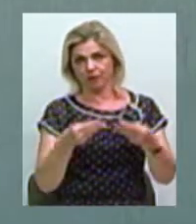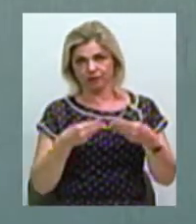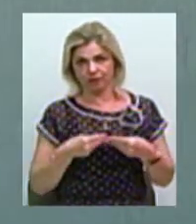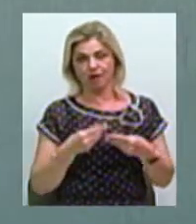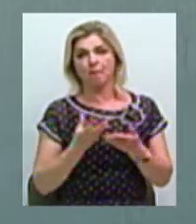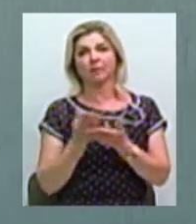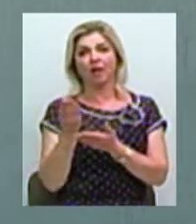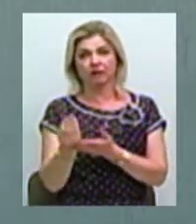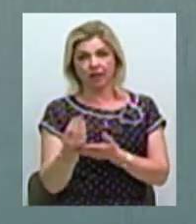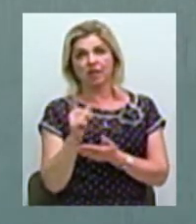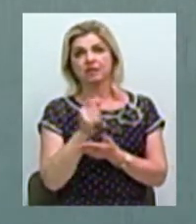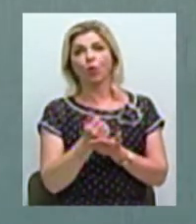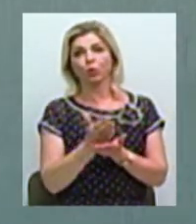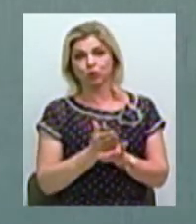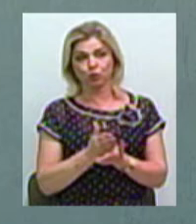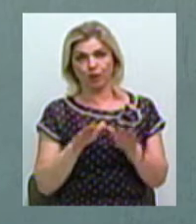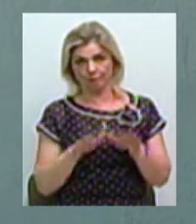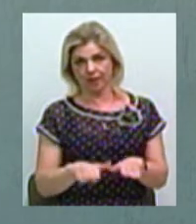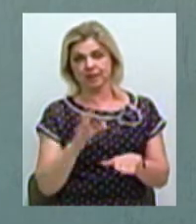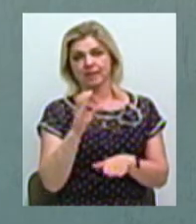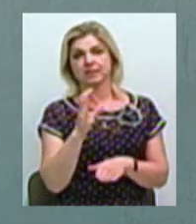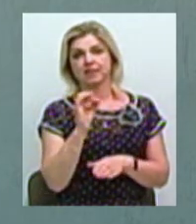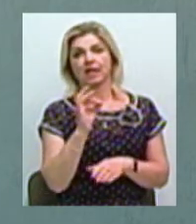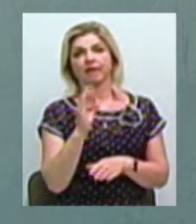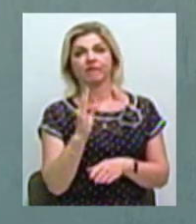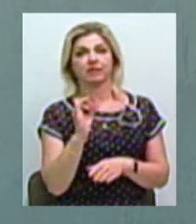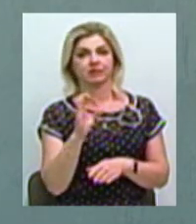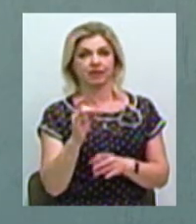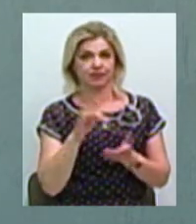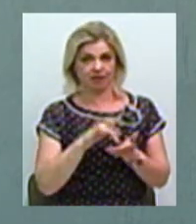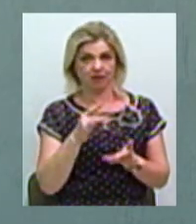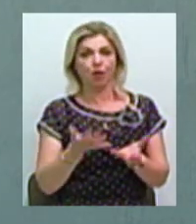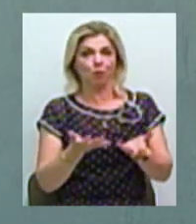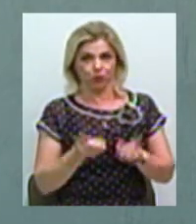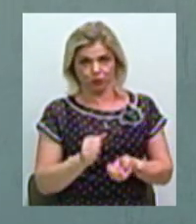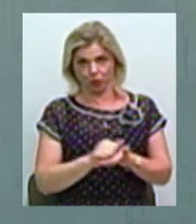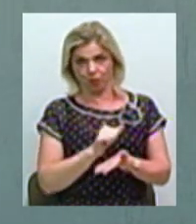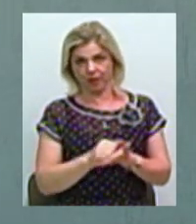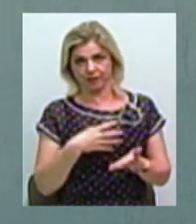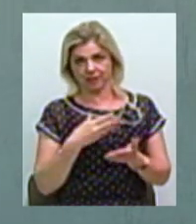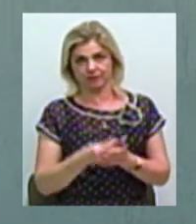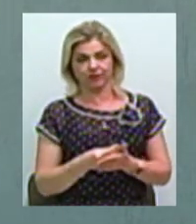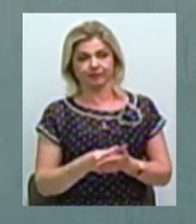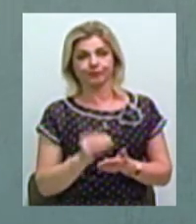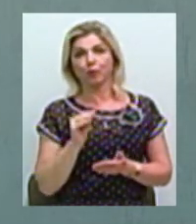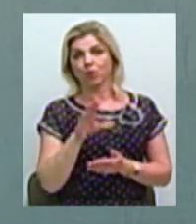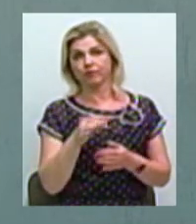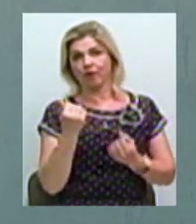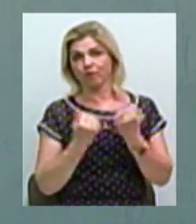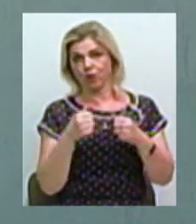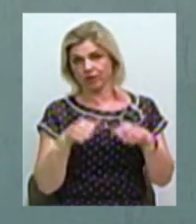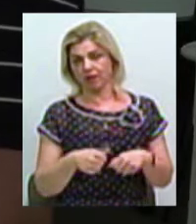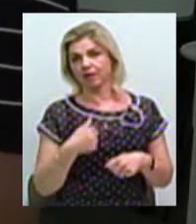сплатила послугу в сервісному центрі, як це ми бачили, і отримала документ свій. Тобто обміняла посвідчення водія, так що я